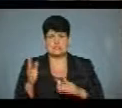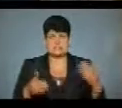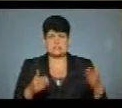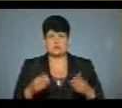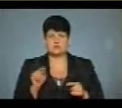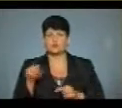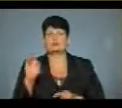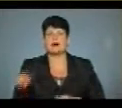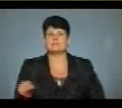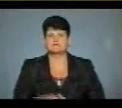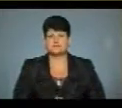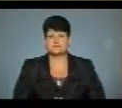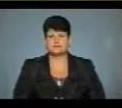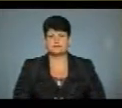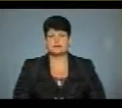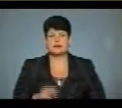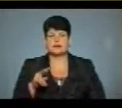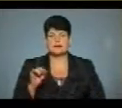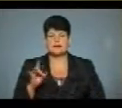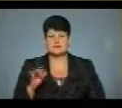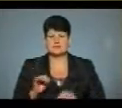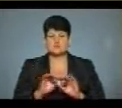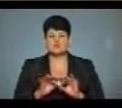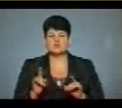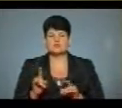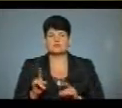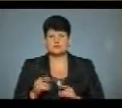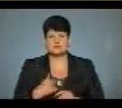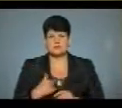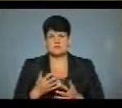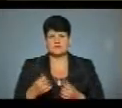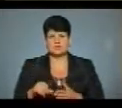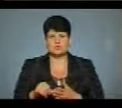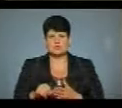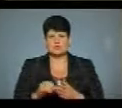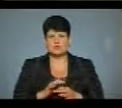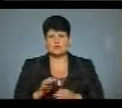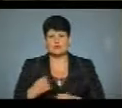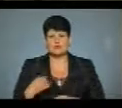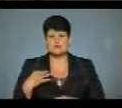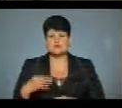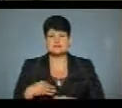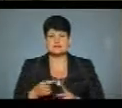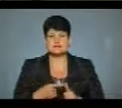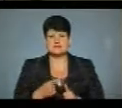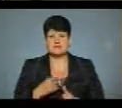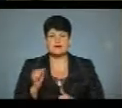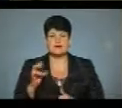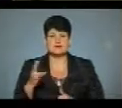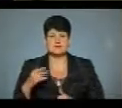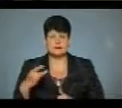будь там. Лариса Люба розповіла, чому вирішила з сином взяти участь у проєкті. Мого синочка звати Андрій, йому